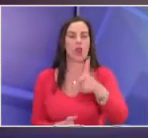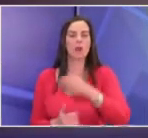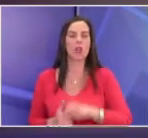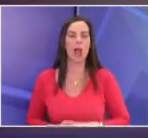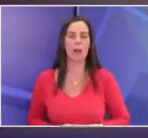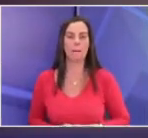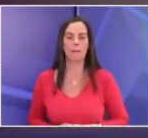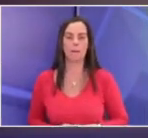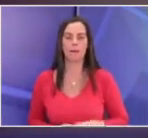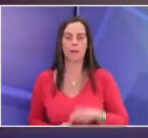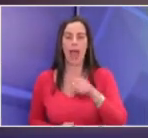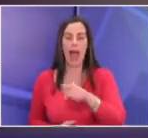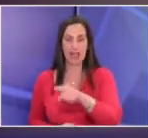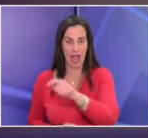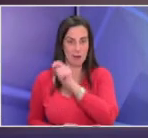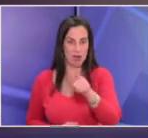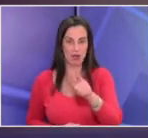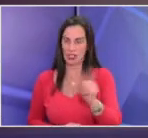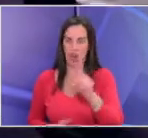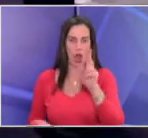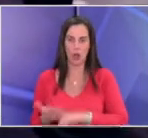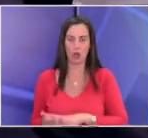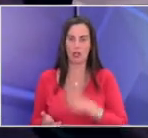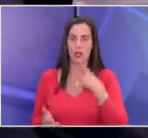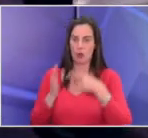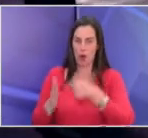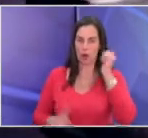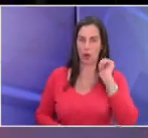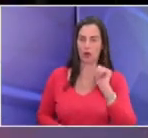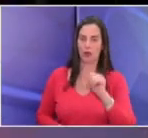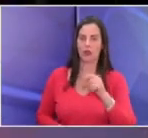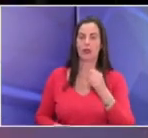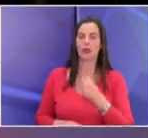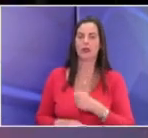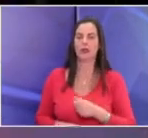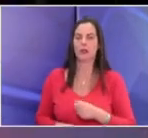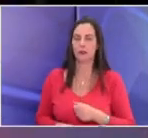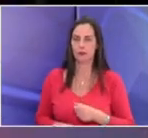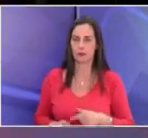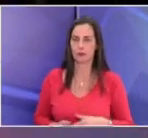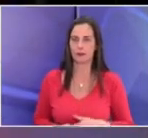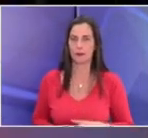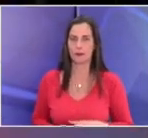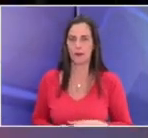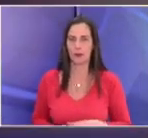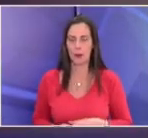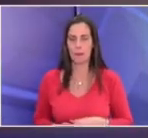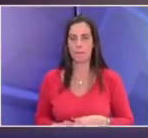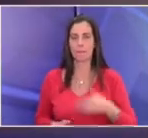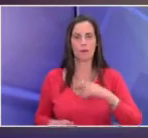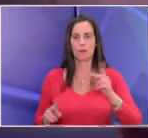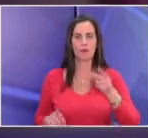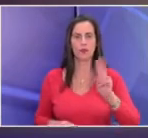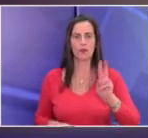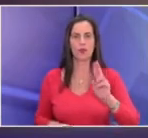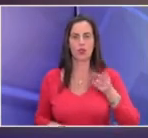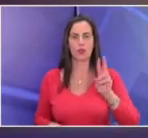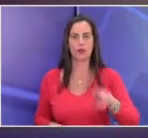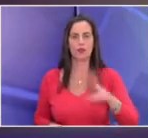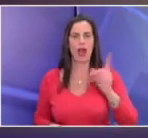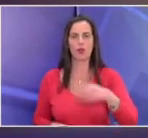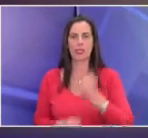לא להוציא ילדים מהמערכת, אבל לתת בכל בתי הספר כלים, להכניס עובדים סוציאליים, מחנכים שמטפלים ספציפית בנושא